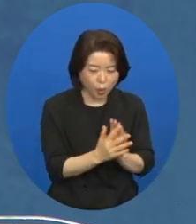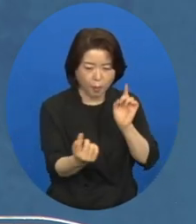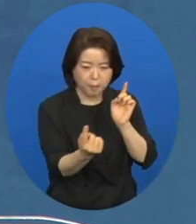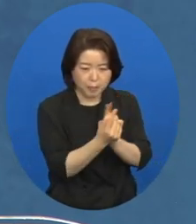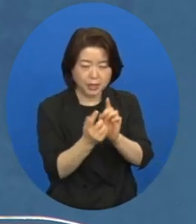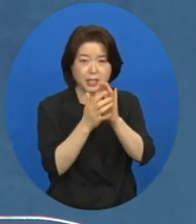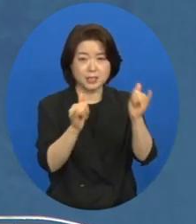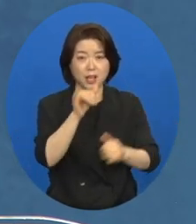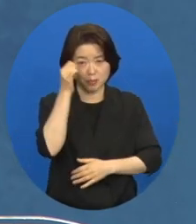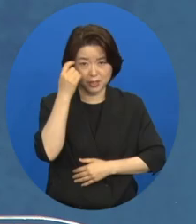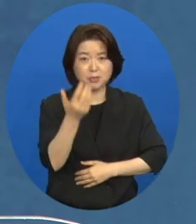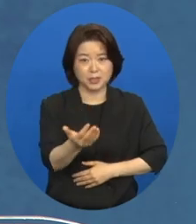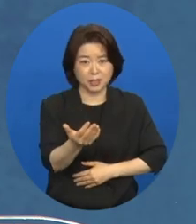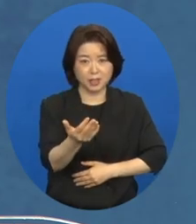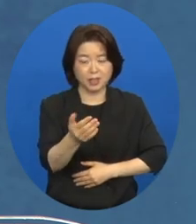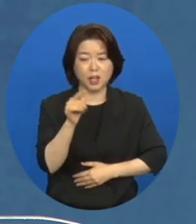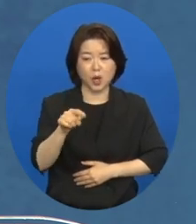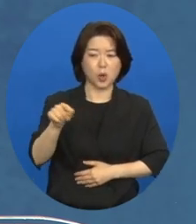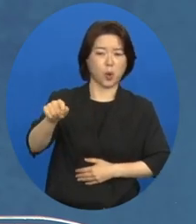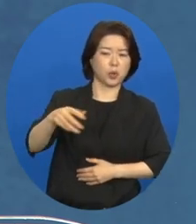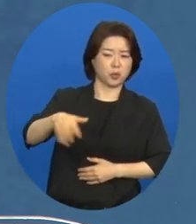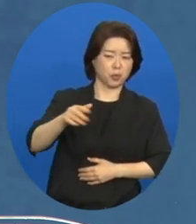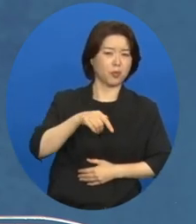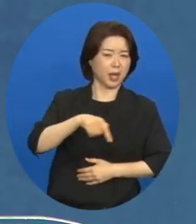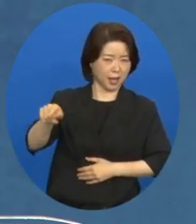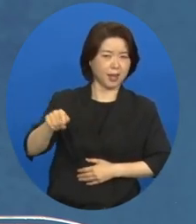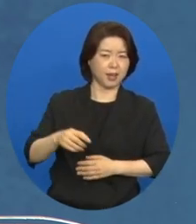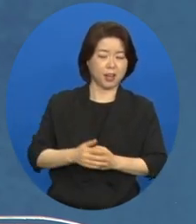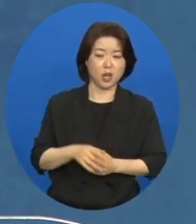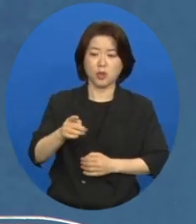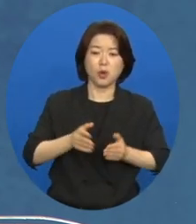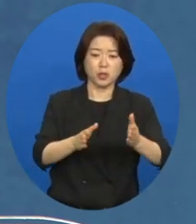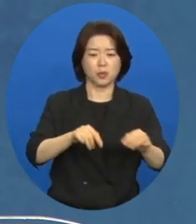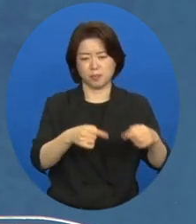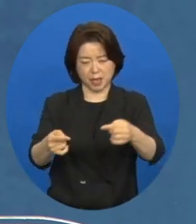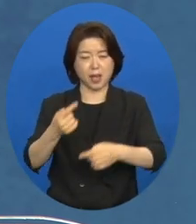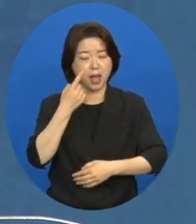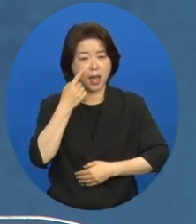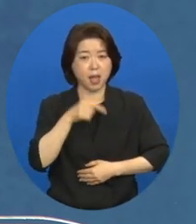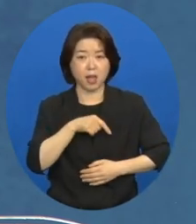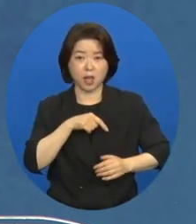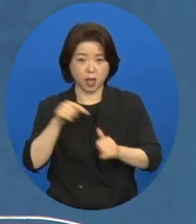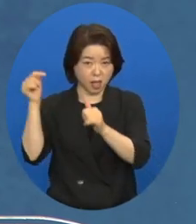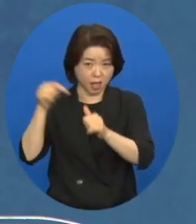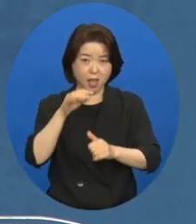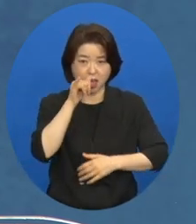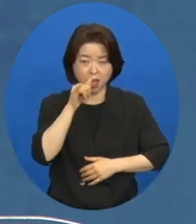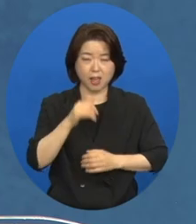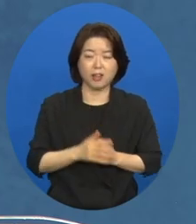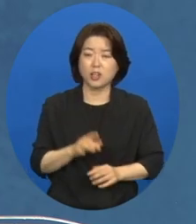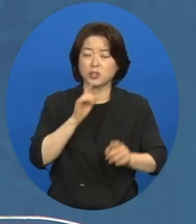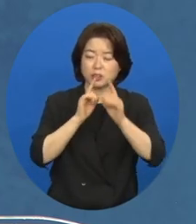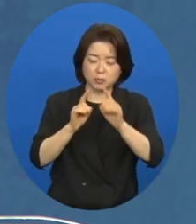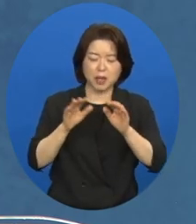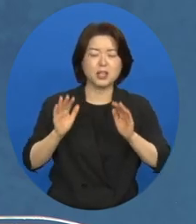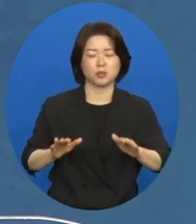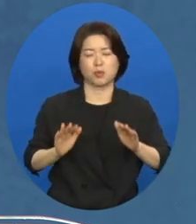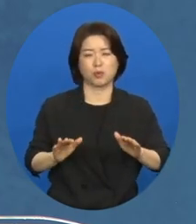계십니까? 거기로 가라. 너 그 길로 들어가라. 여러분 그 말씀에 오늘